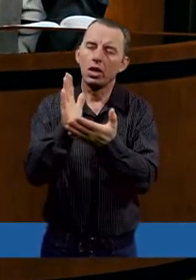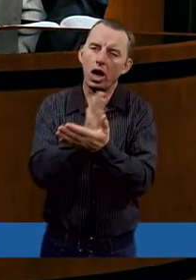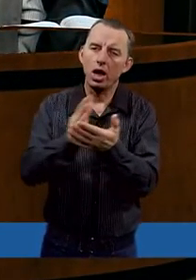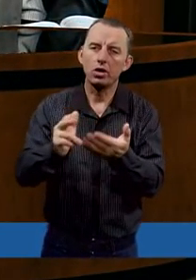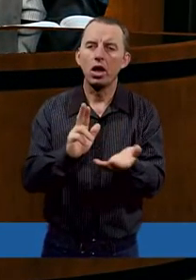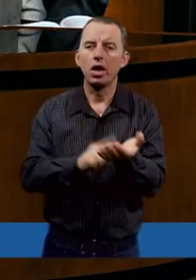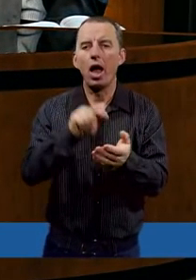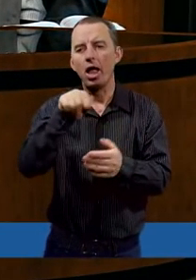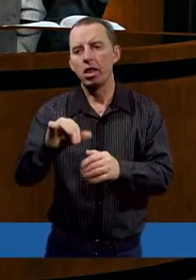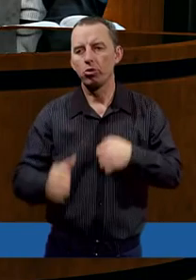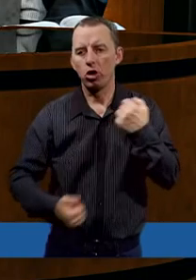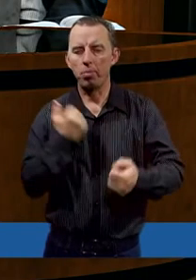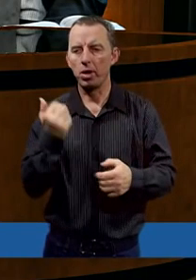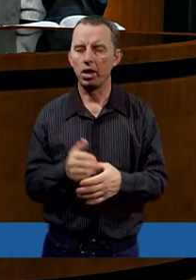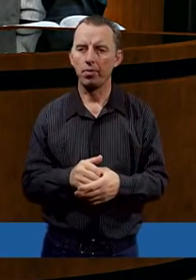tym,